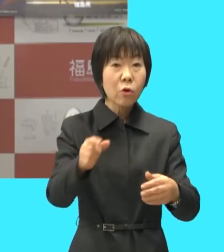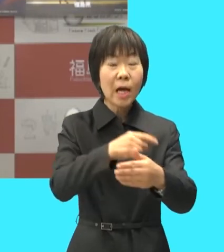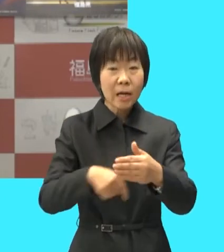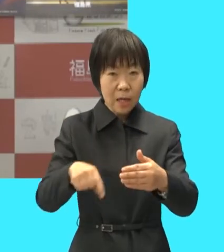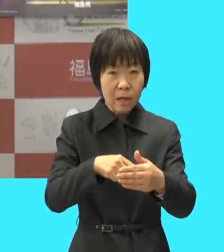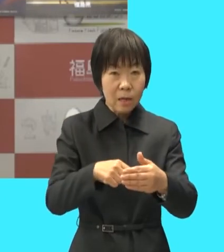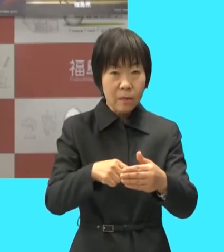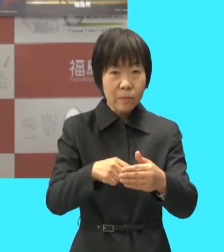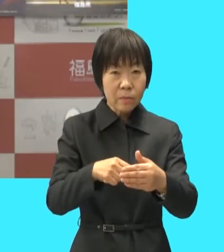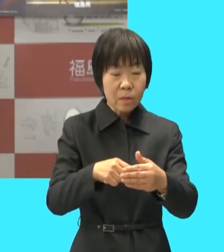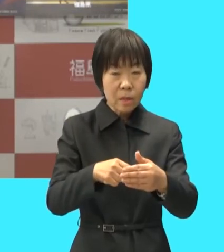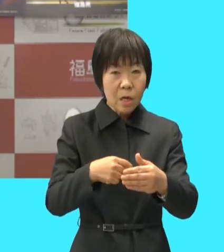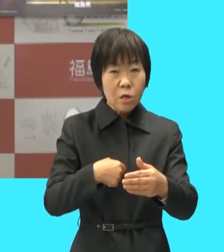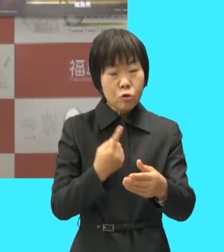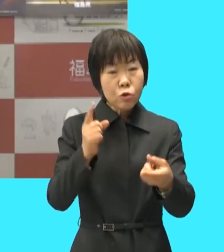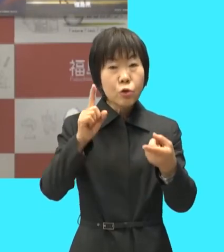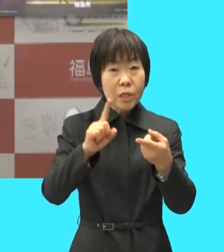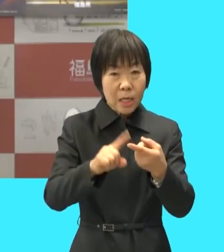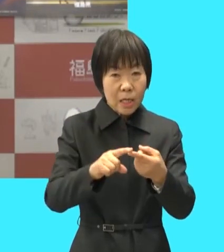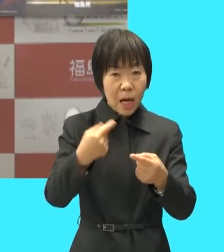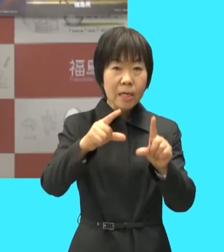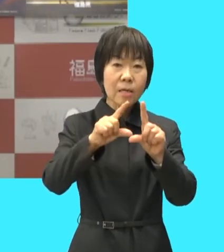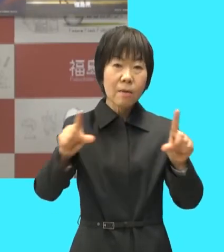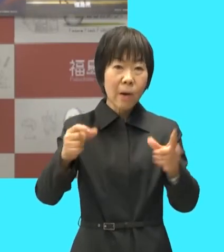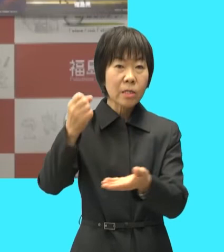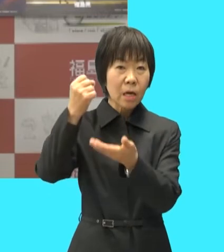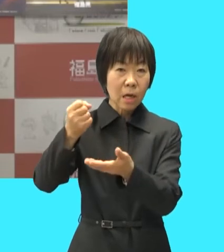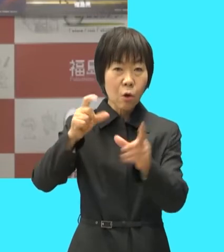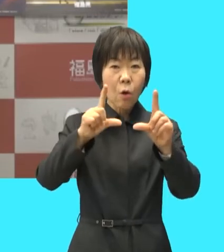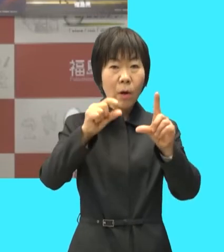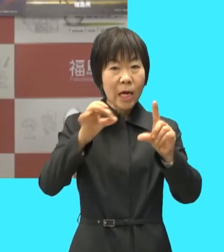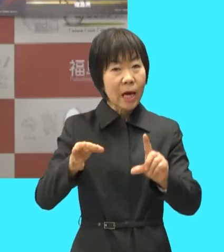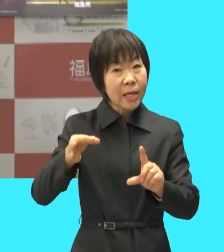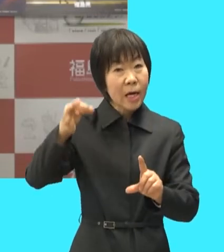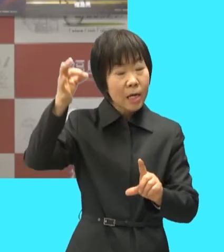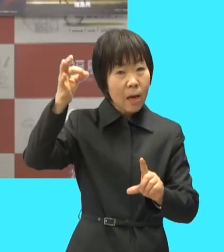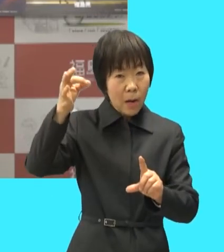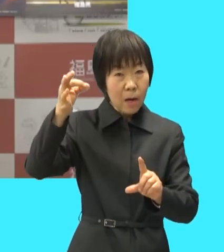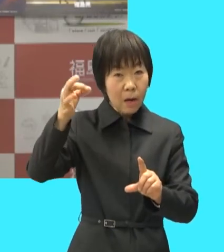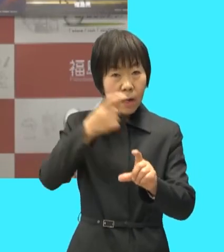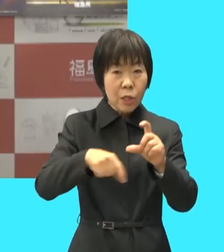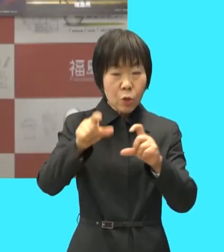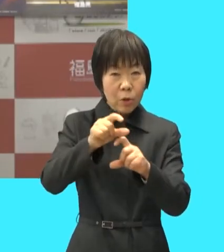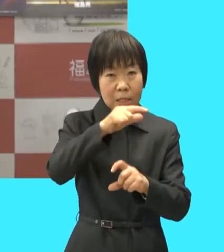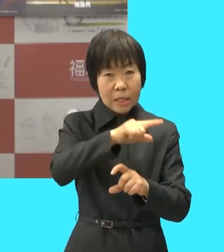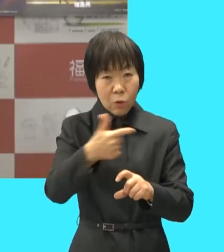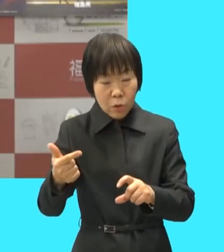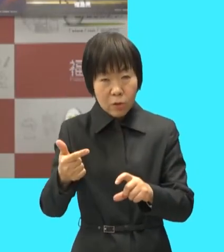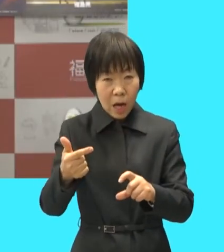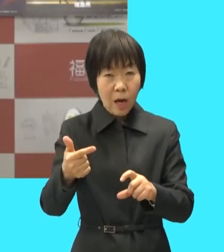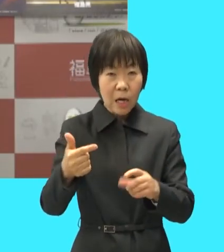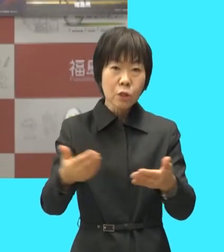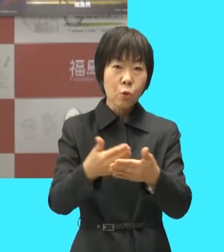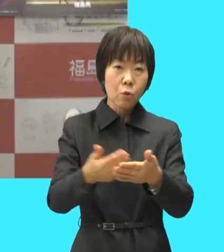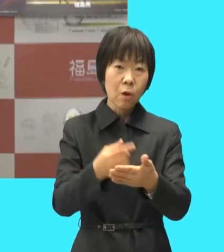ね、より自主的な一般財源、この割合が高ければ、よりさまざまな自治体としての